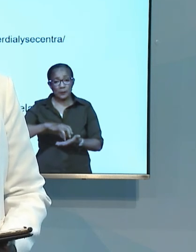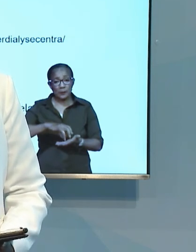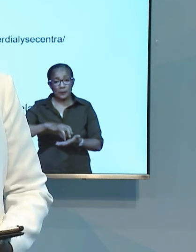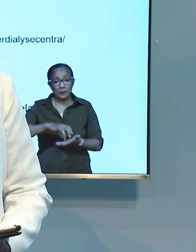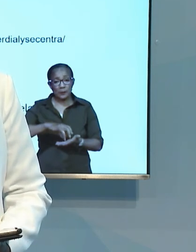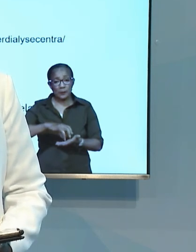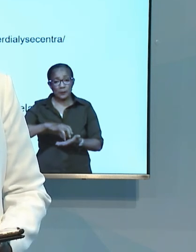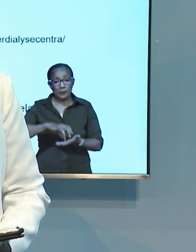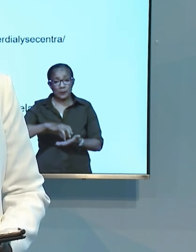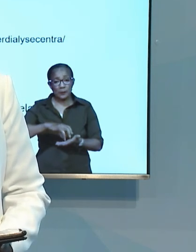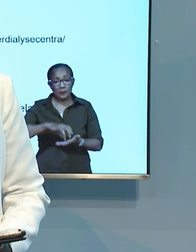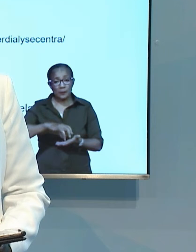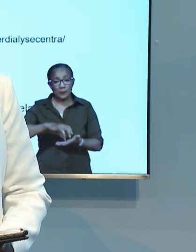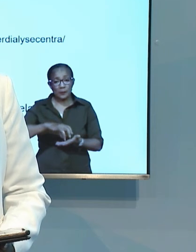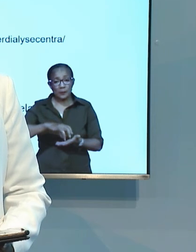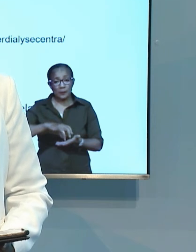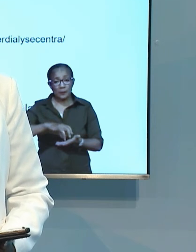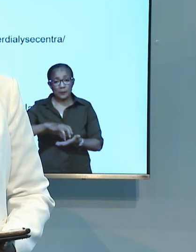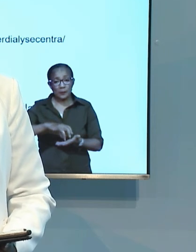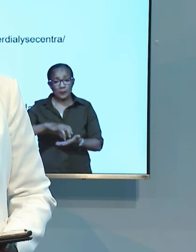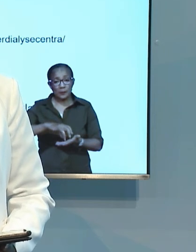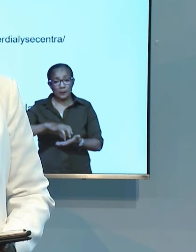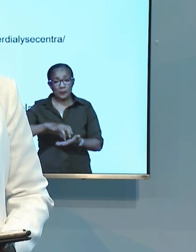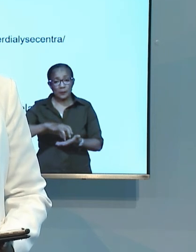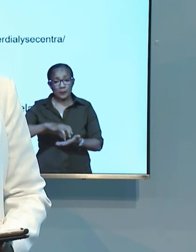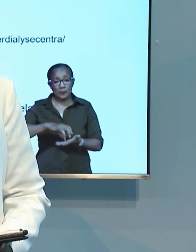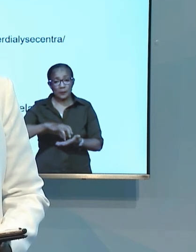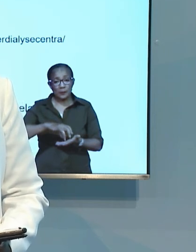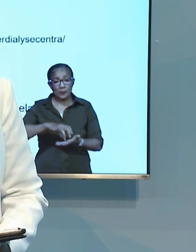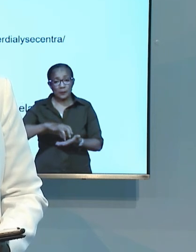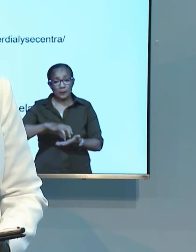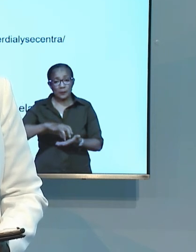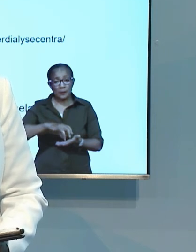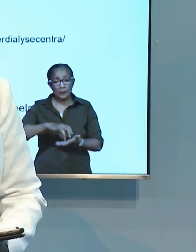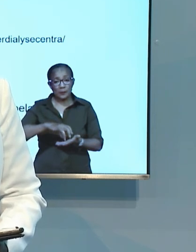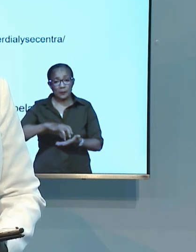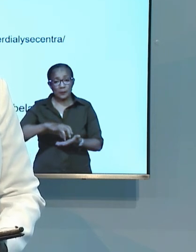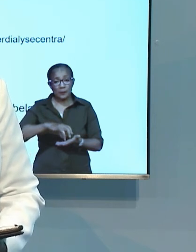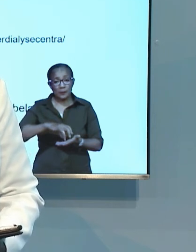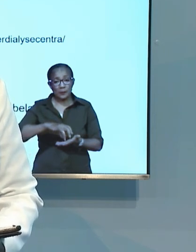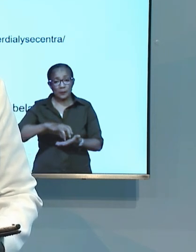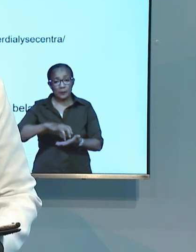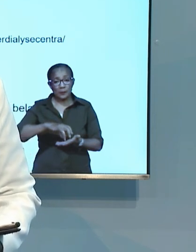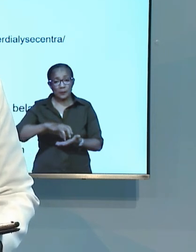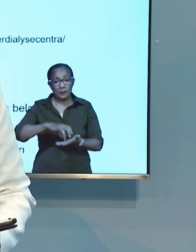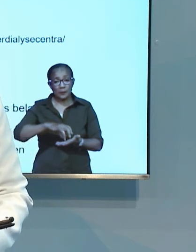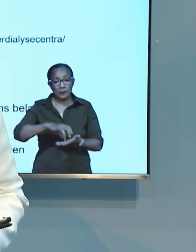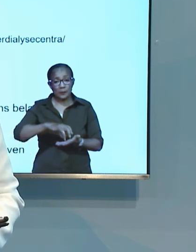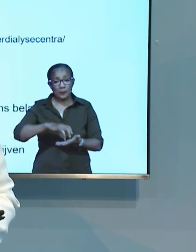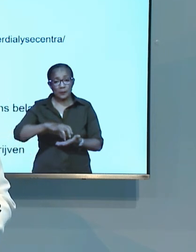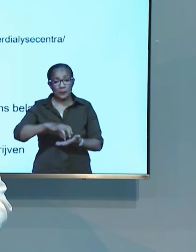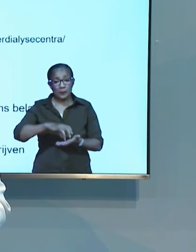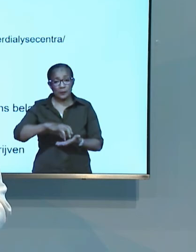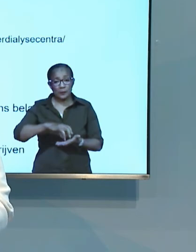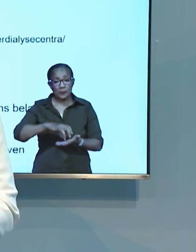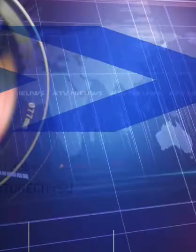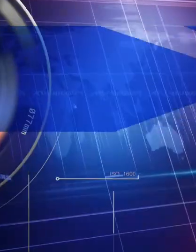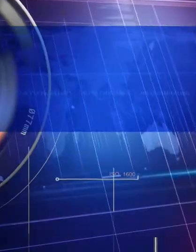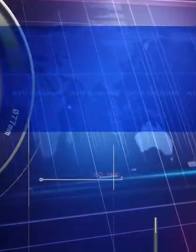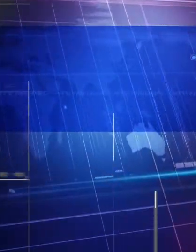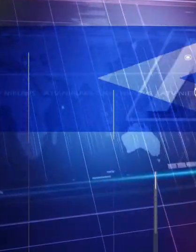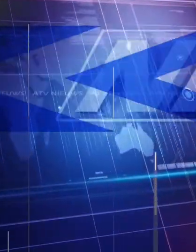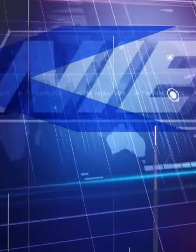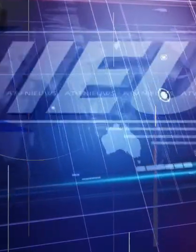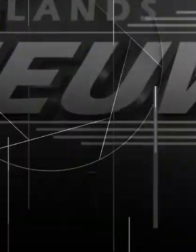persconferentie. De total lockdown gaat vandaag om 6 uur 's avonds in en duurt tot en met vrijdag 12 juni 6 uur 's morgens.